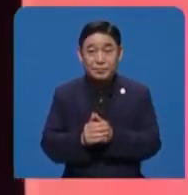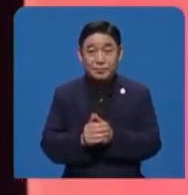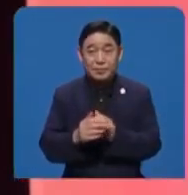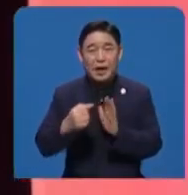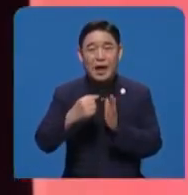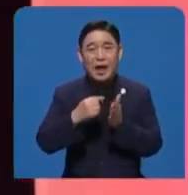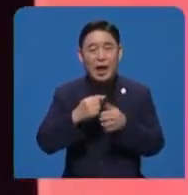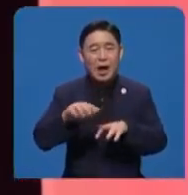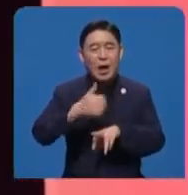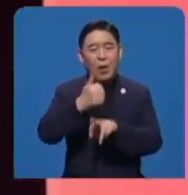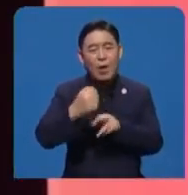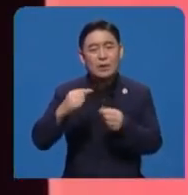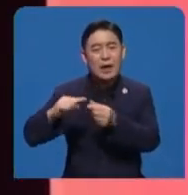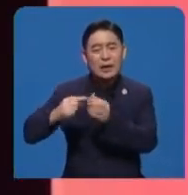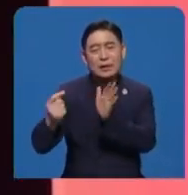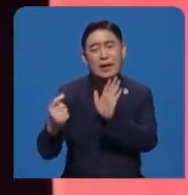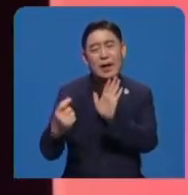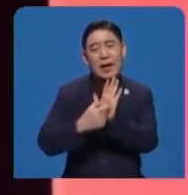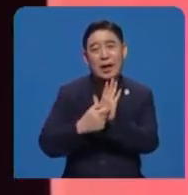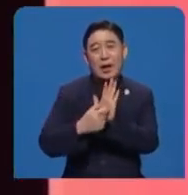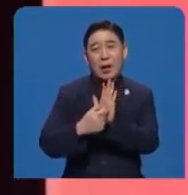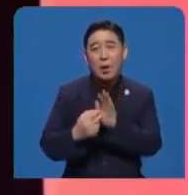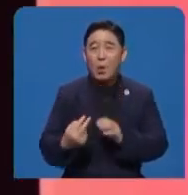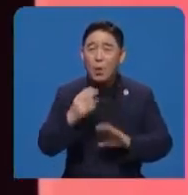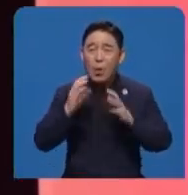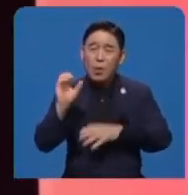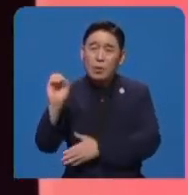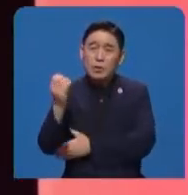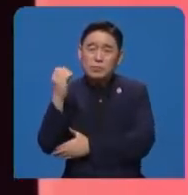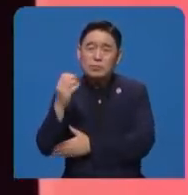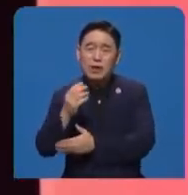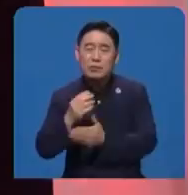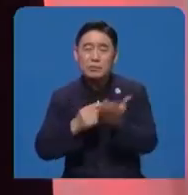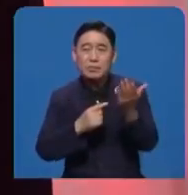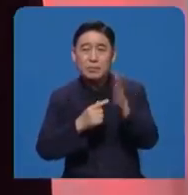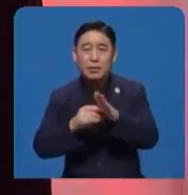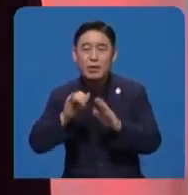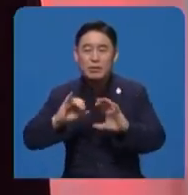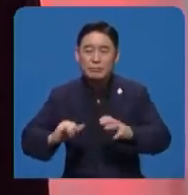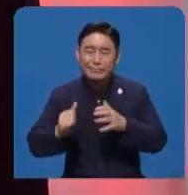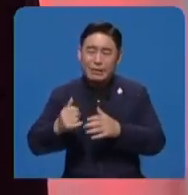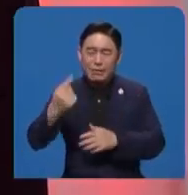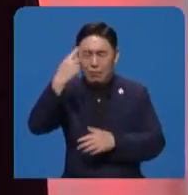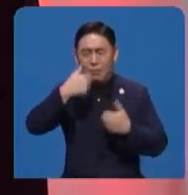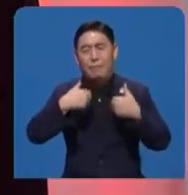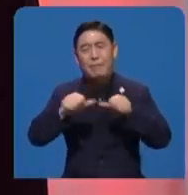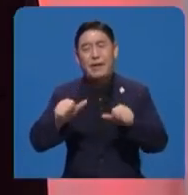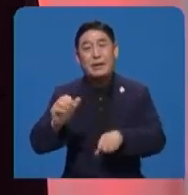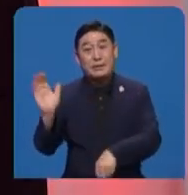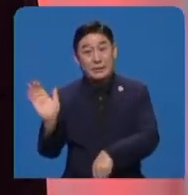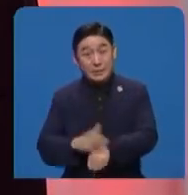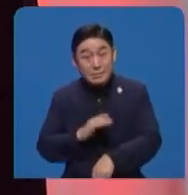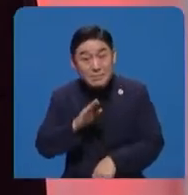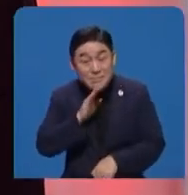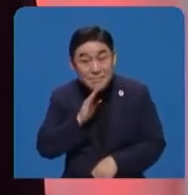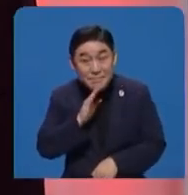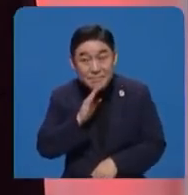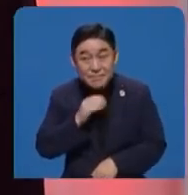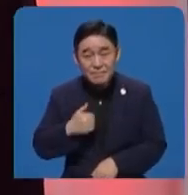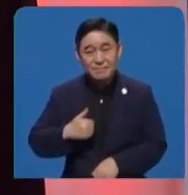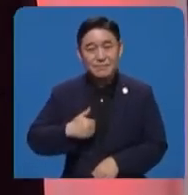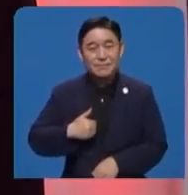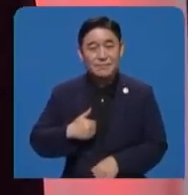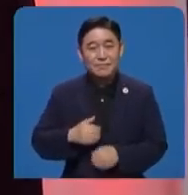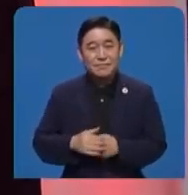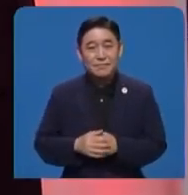왕자 부적 그 문제가 홍콩 외신에도 오늘 보도가 됐어요. 그 국제적 망신입니다. 이 잘못한 거죠? 아, 제가